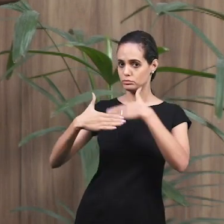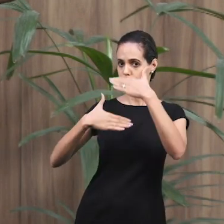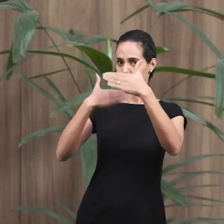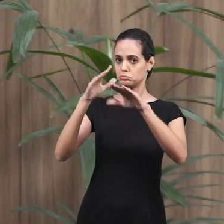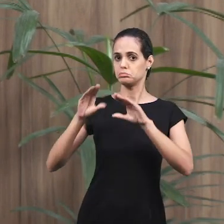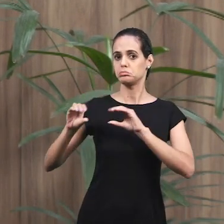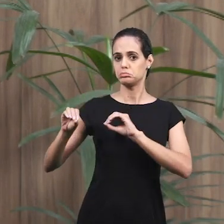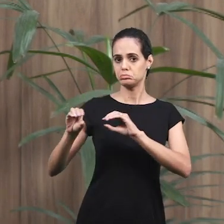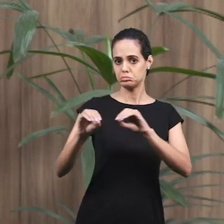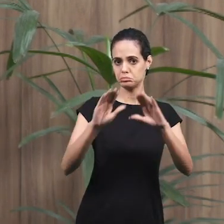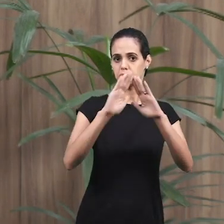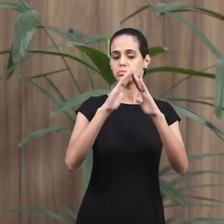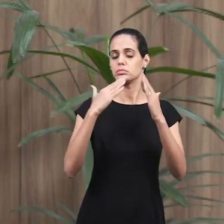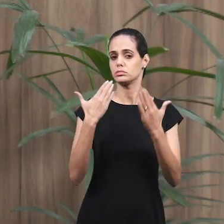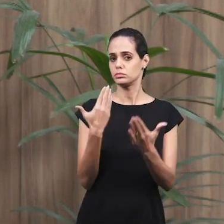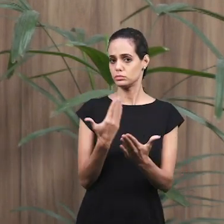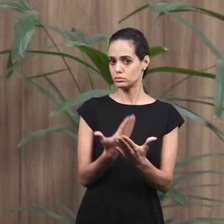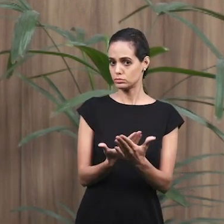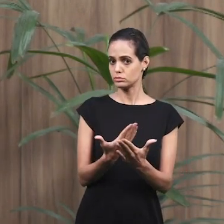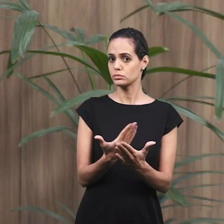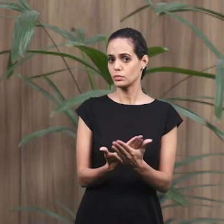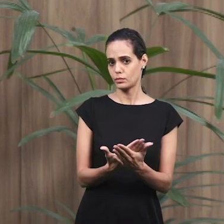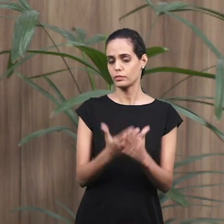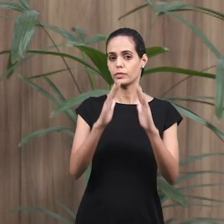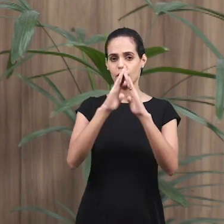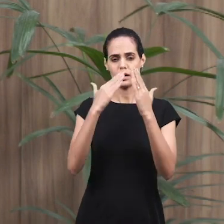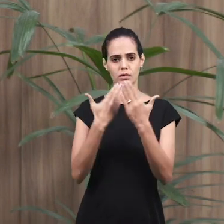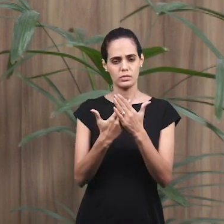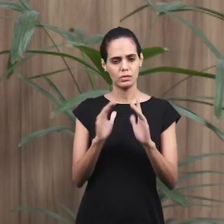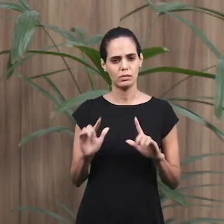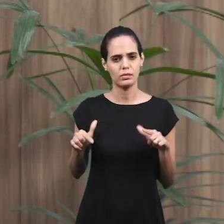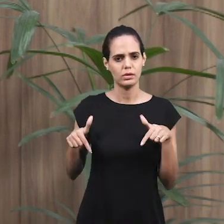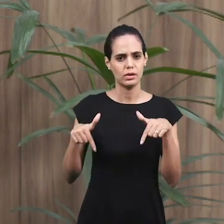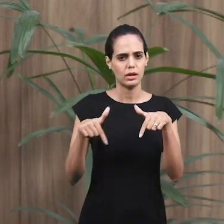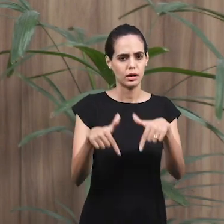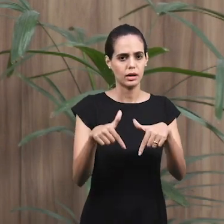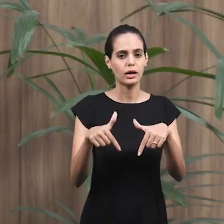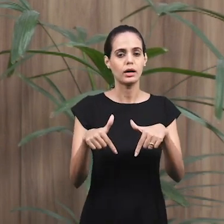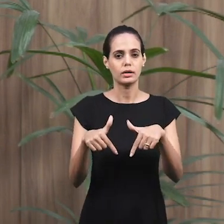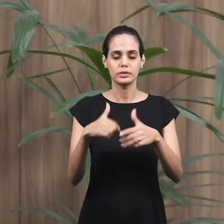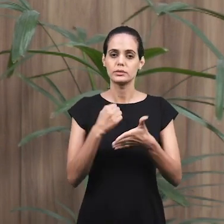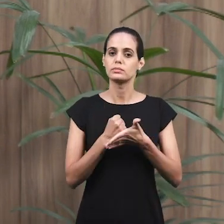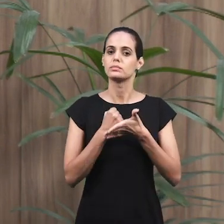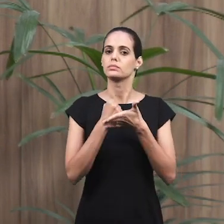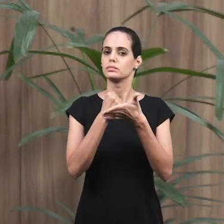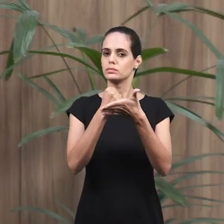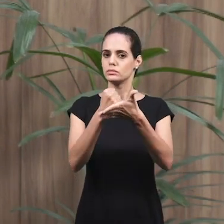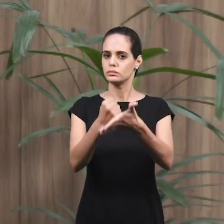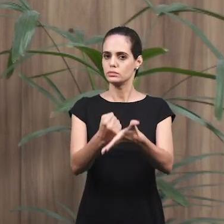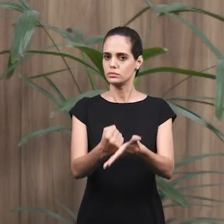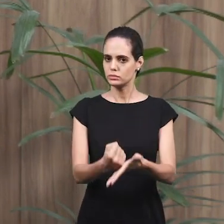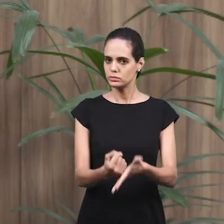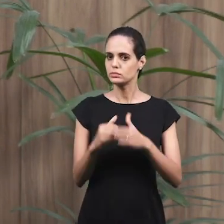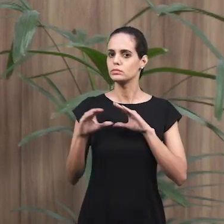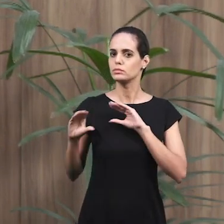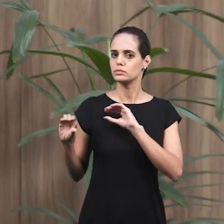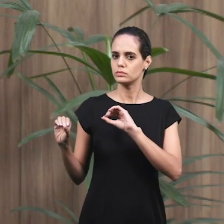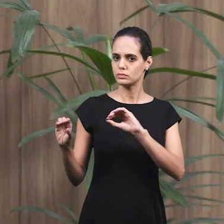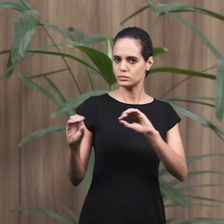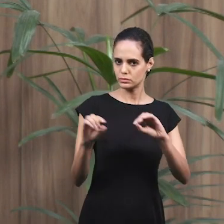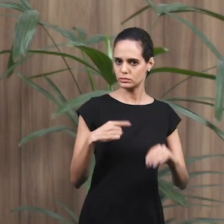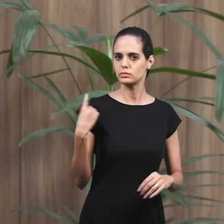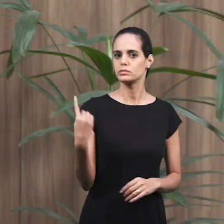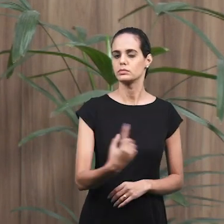l'escolarisation fait partie de ce processus comme responsabilité des écoles. L'école qui contribue avec une partie des éducations de nos enfants. Mais en